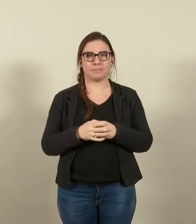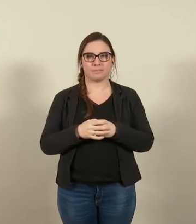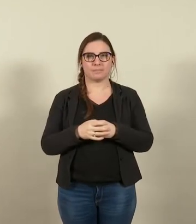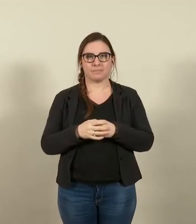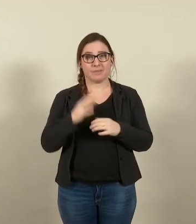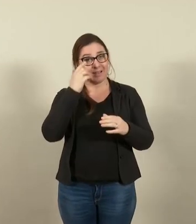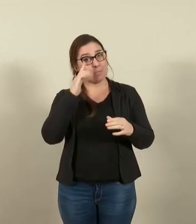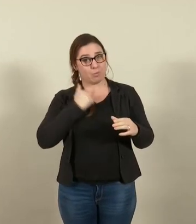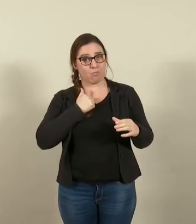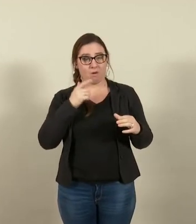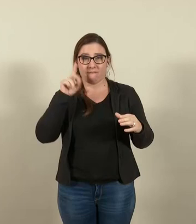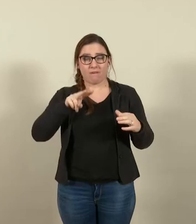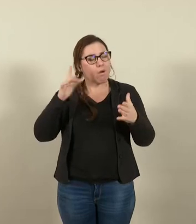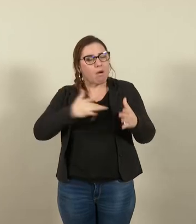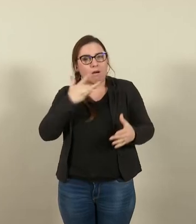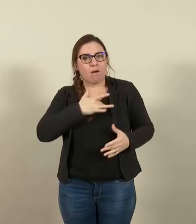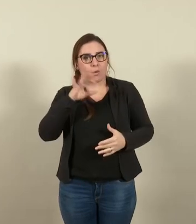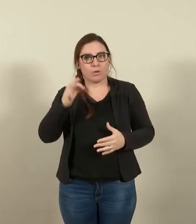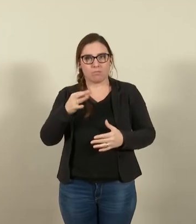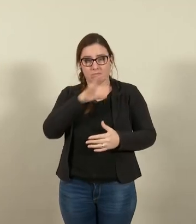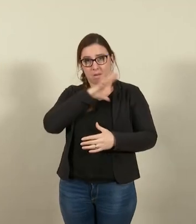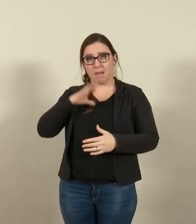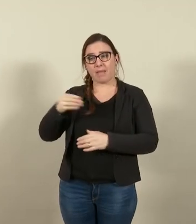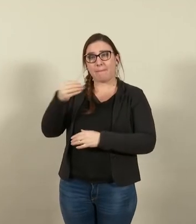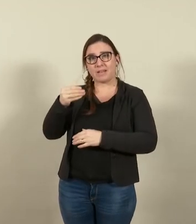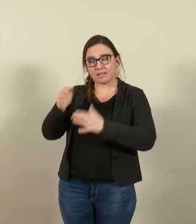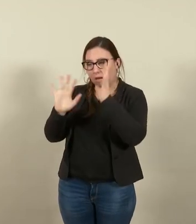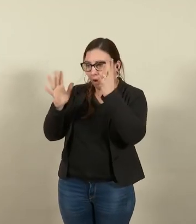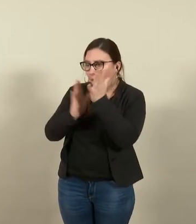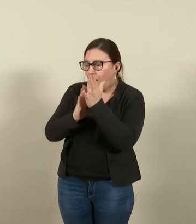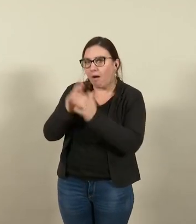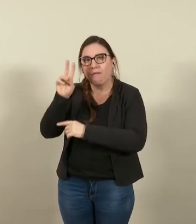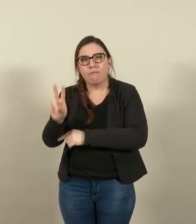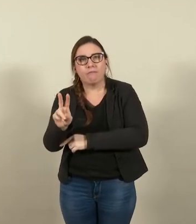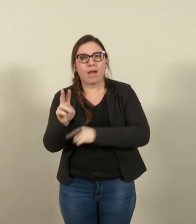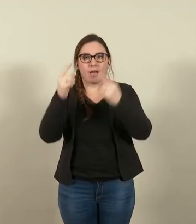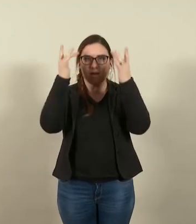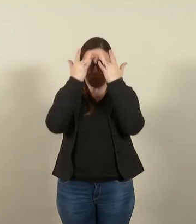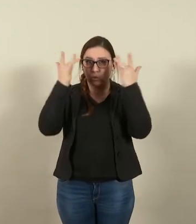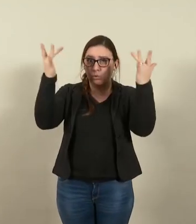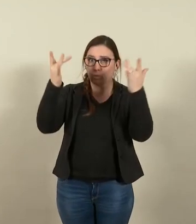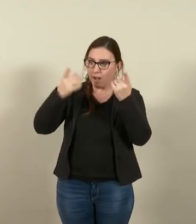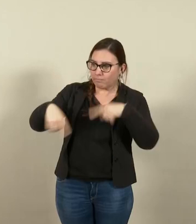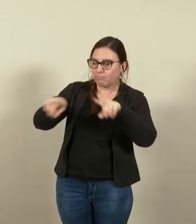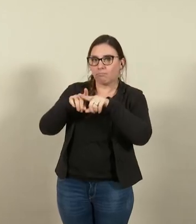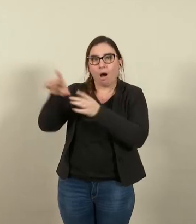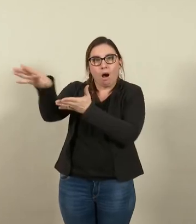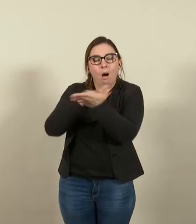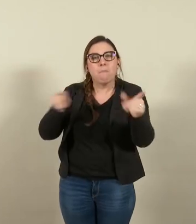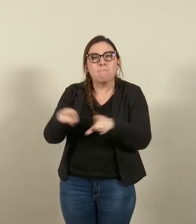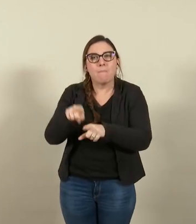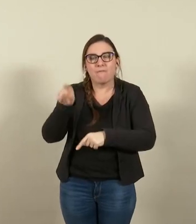cela très intéressant et j'avais même félicité madame ménérier en lui disant que le comité d'avis culturel devrait s'inspirer de ce